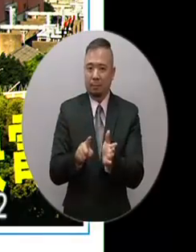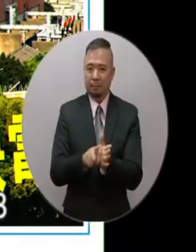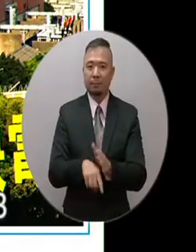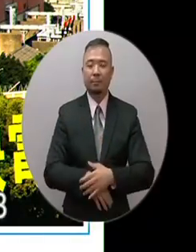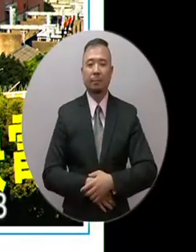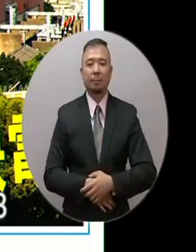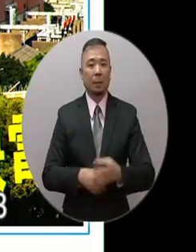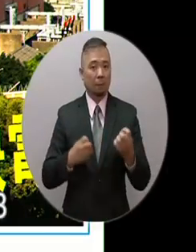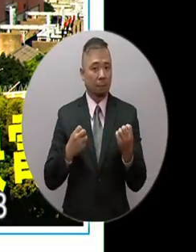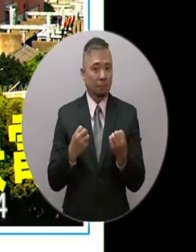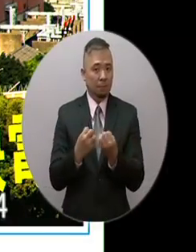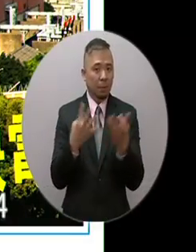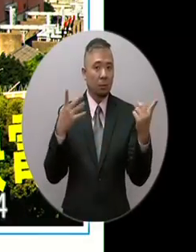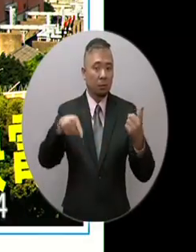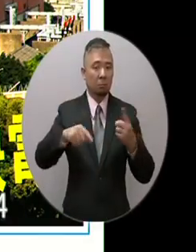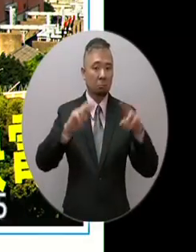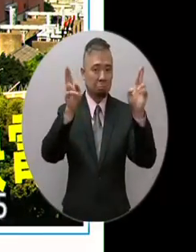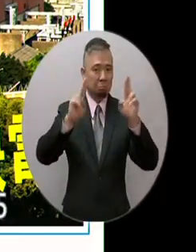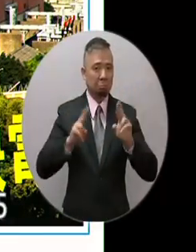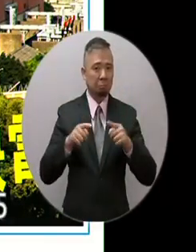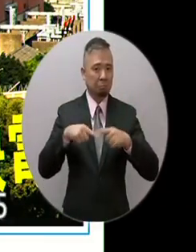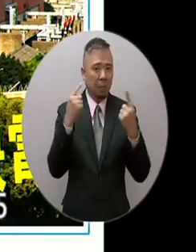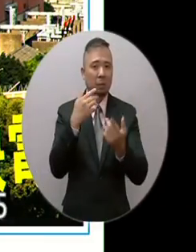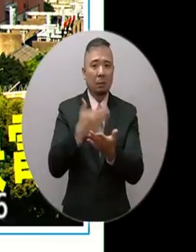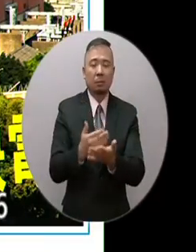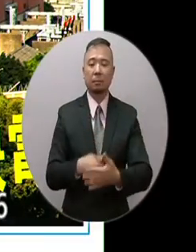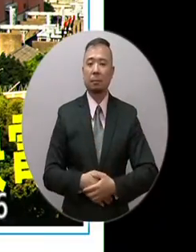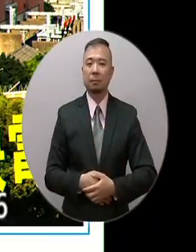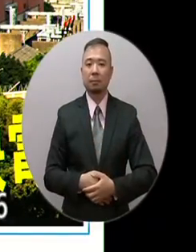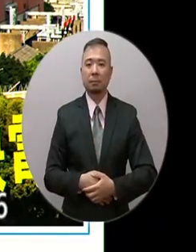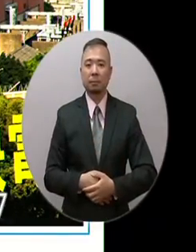两年前的时候发生了一次的跳机，对不对？那